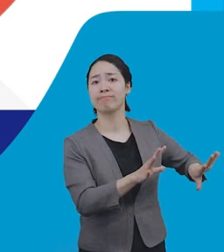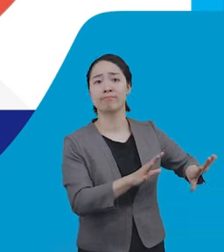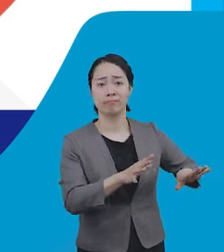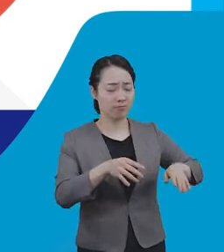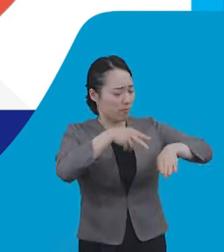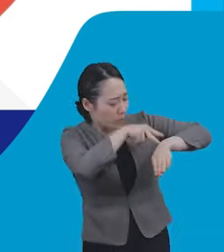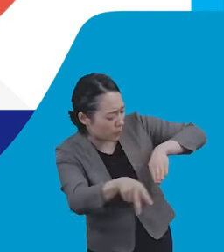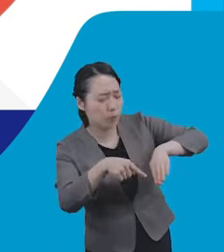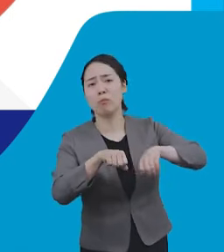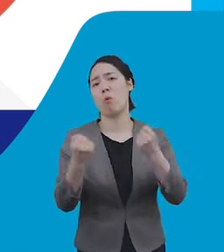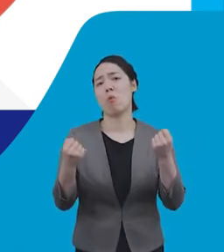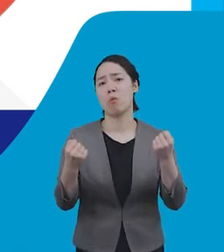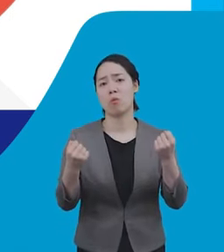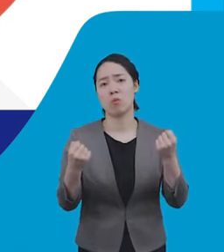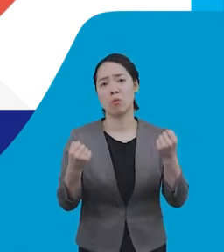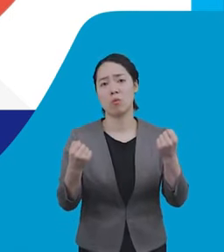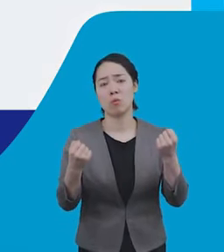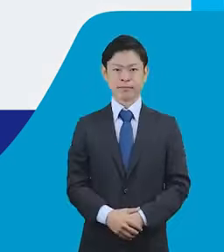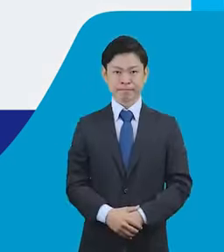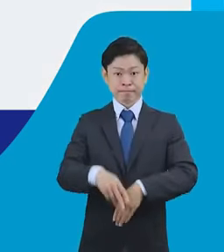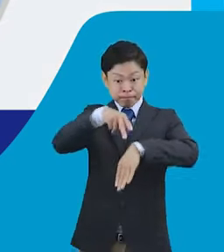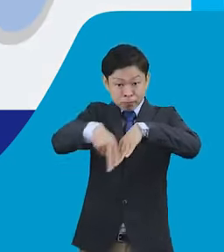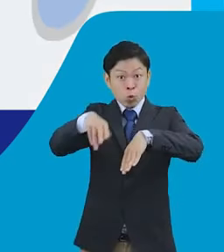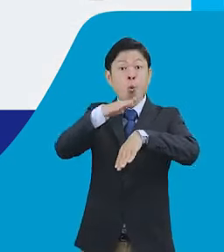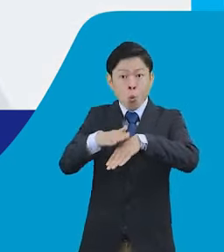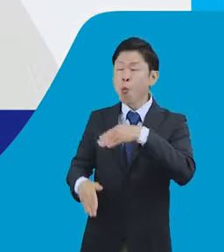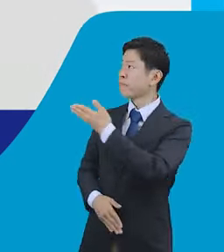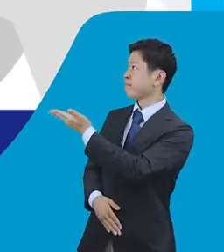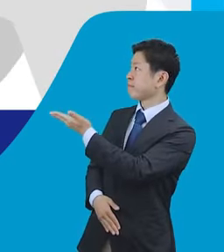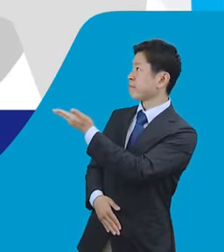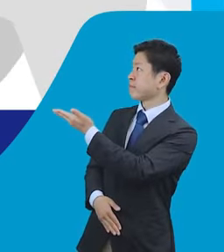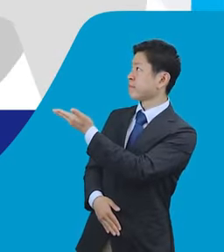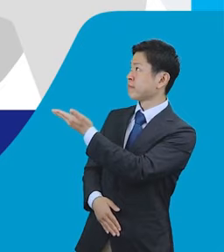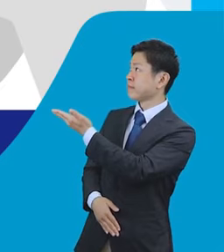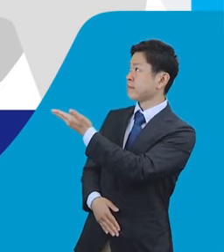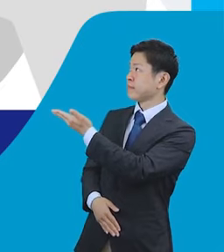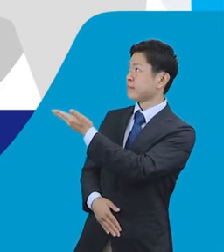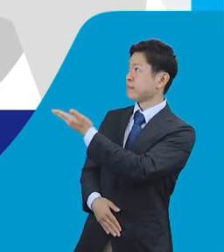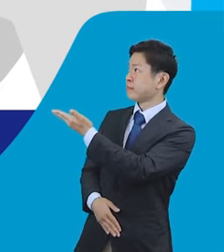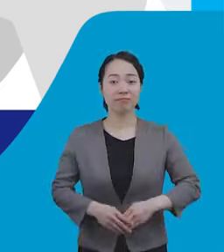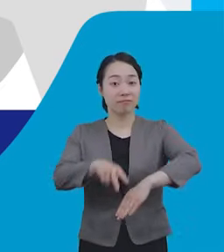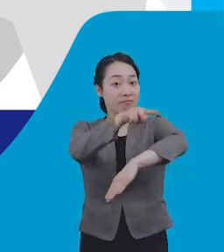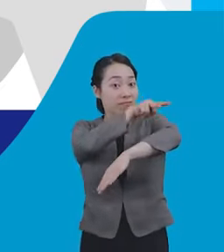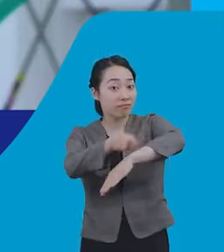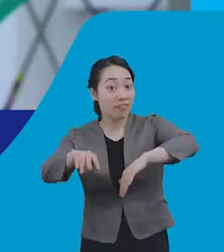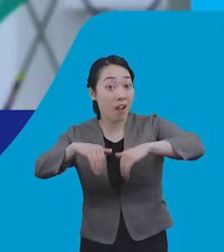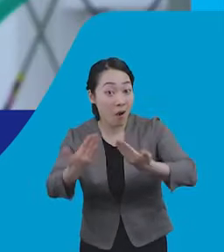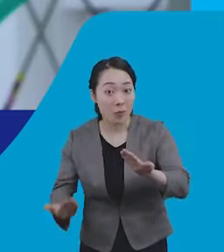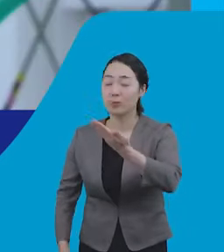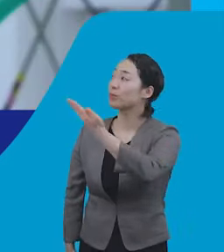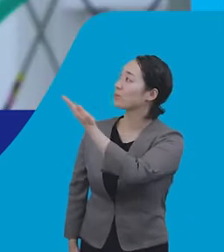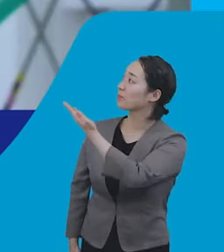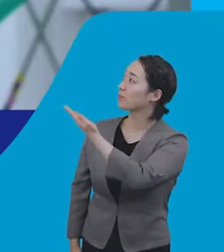and other items with sharp points as these may damage the slide. 両腕を前に伸ばし上体を起こして滑ります。 Put both arms